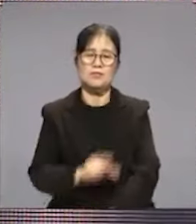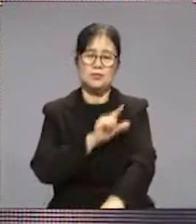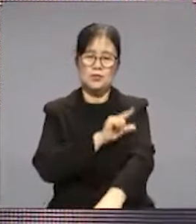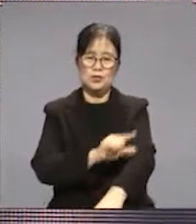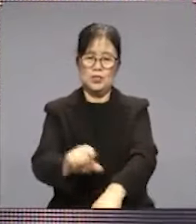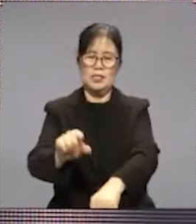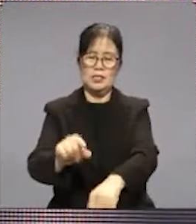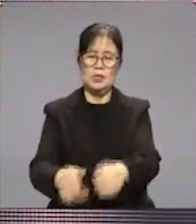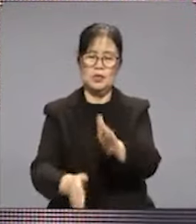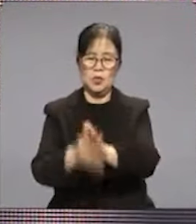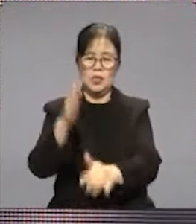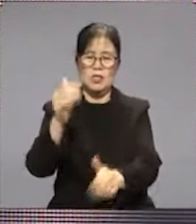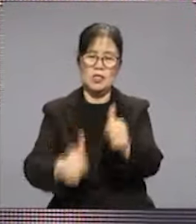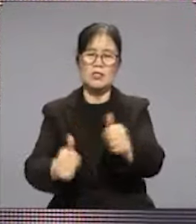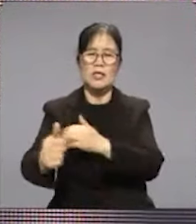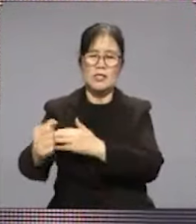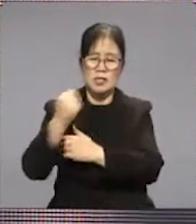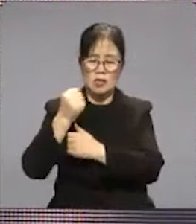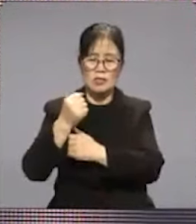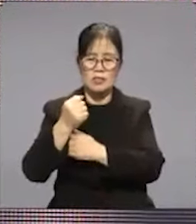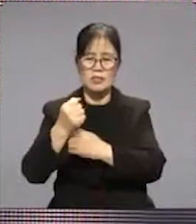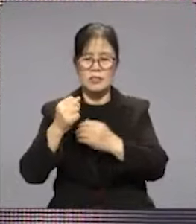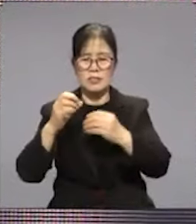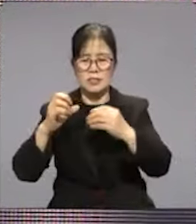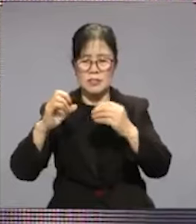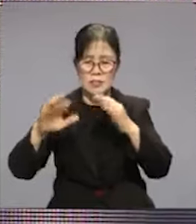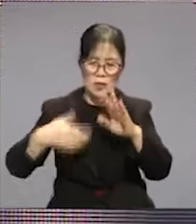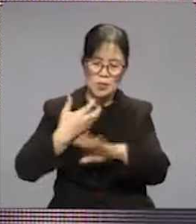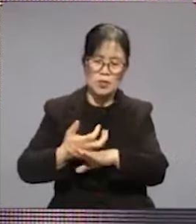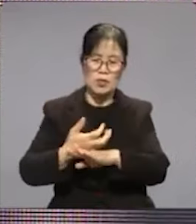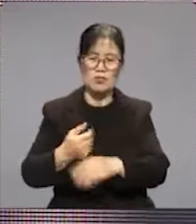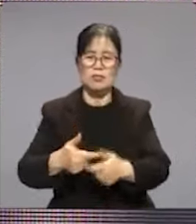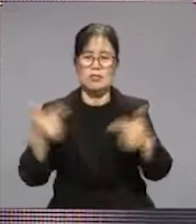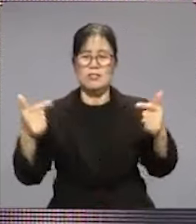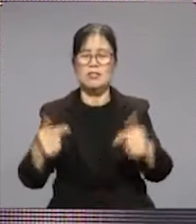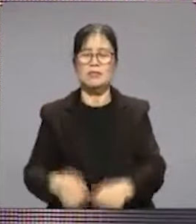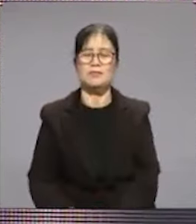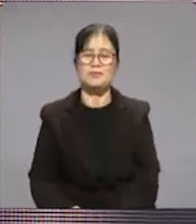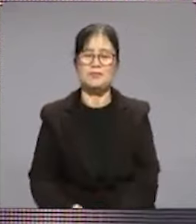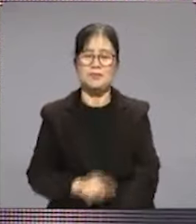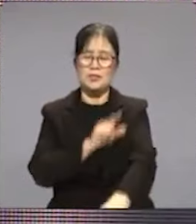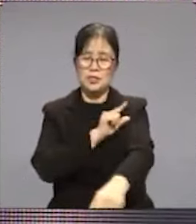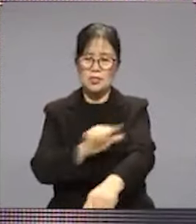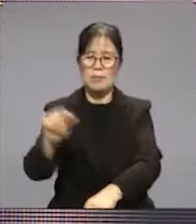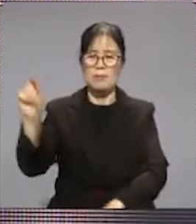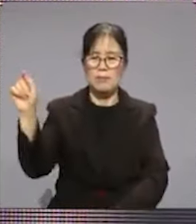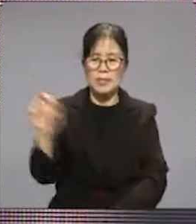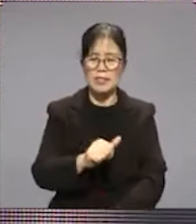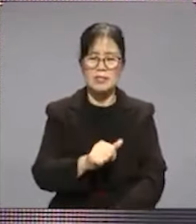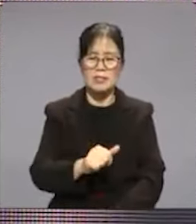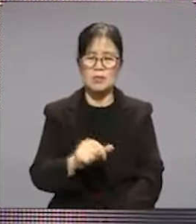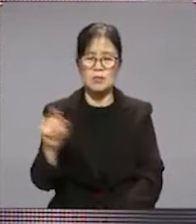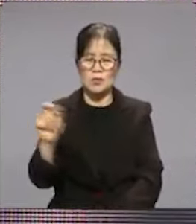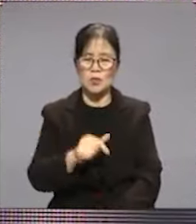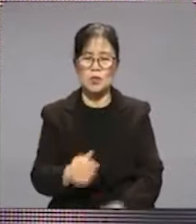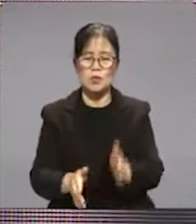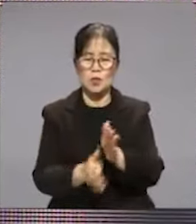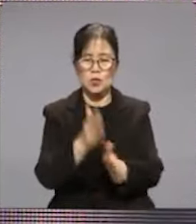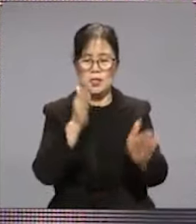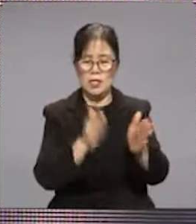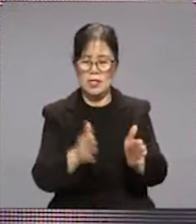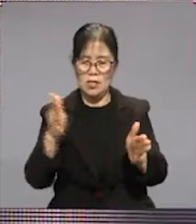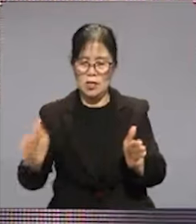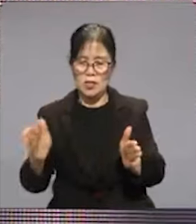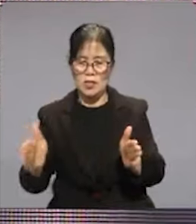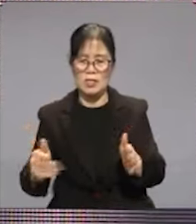GTX는 도시 경쟁력도 혁명적으로 높일 것입니다. GTX의 빠른 속도는